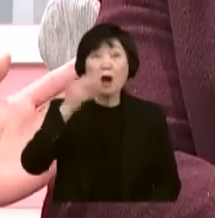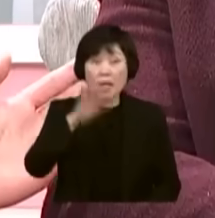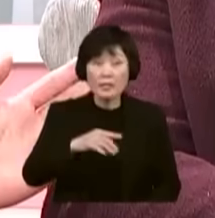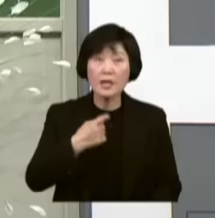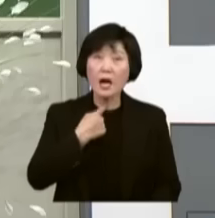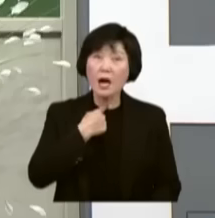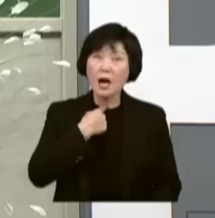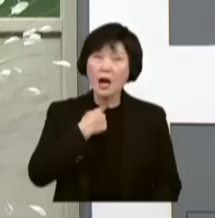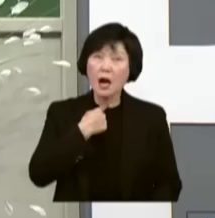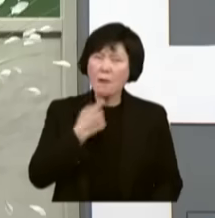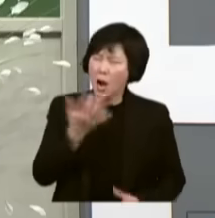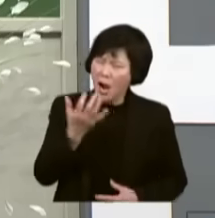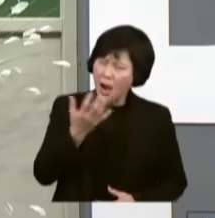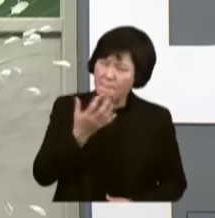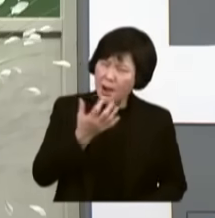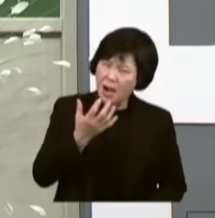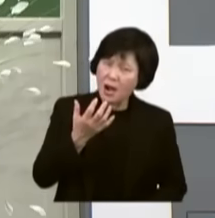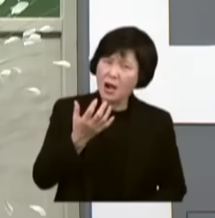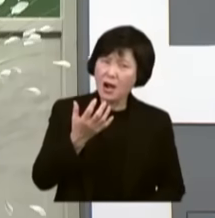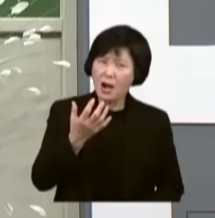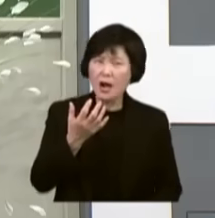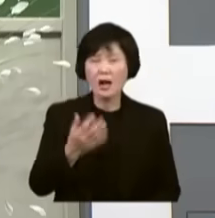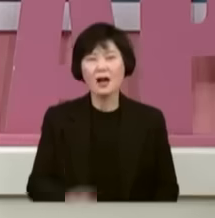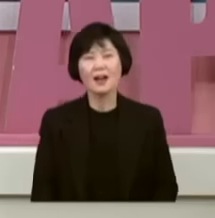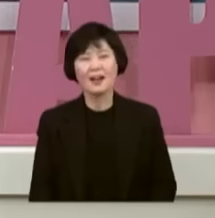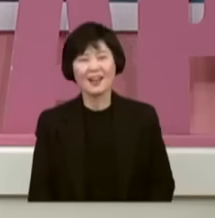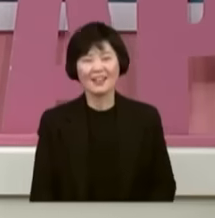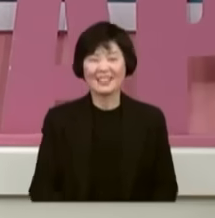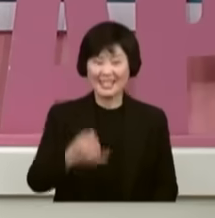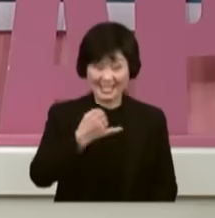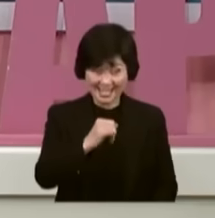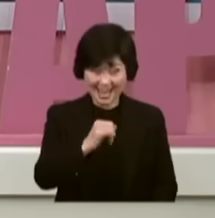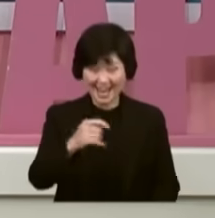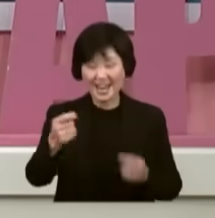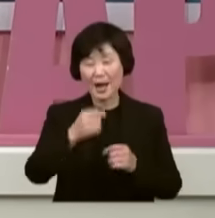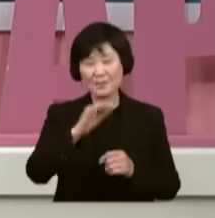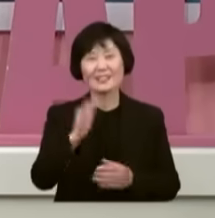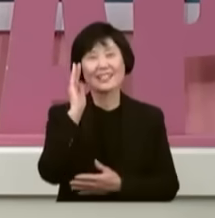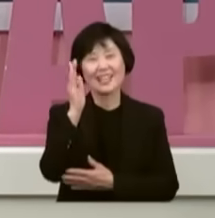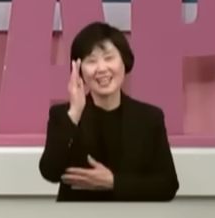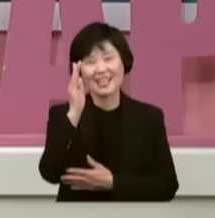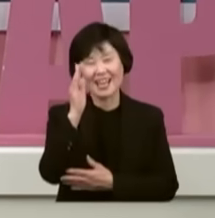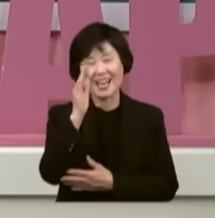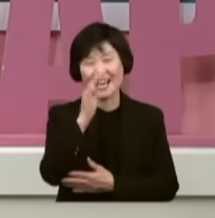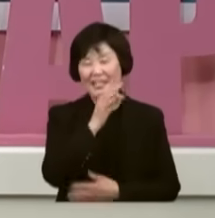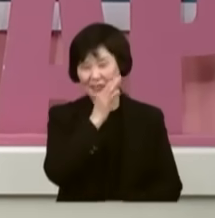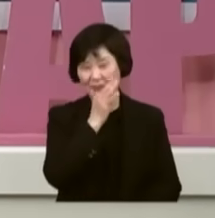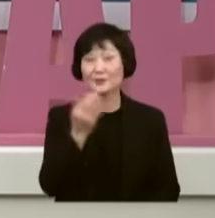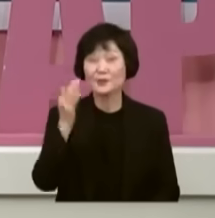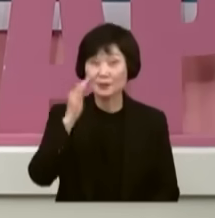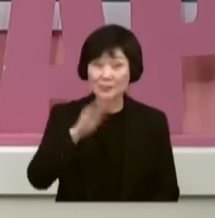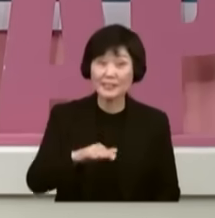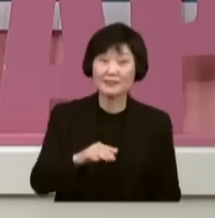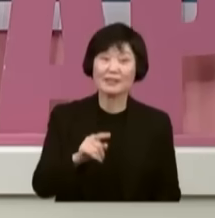펴요. 딸이 대박이죠. 있는 데서 내가 이걸 뭐 이야기를 하면서 참 수민아 이런 일도